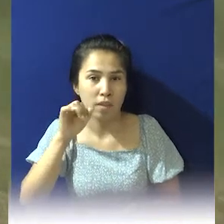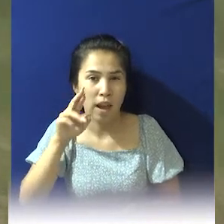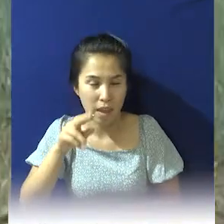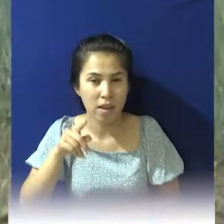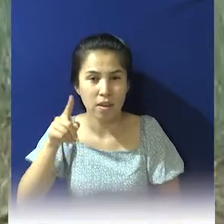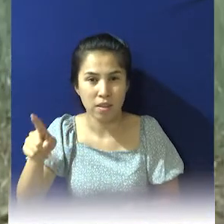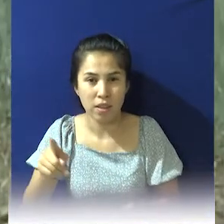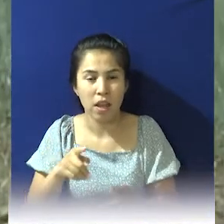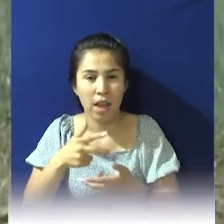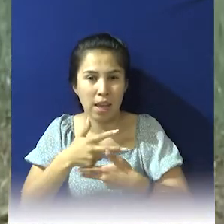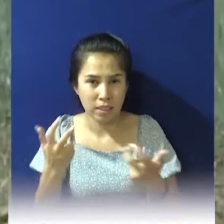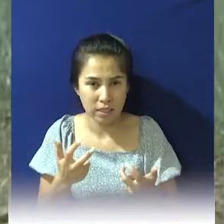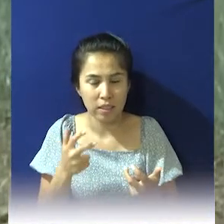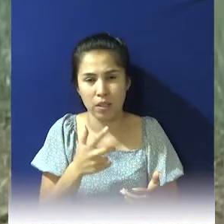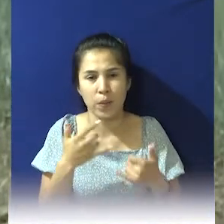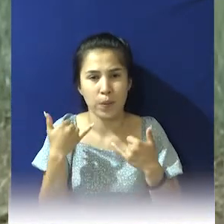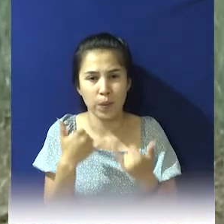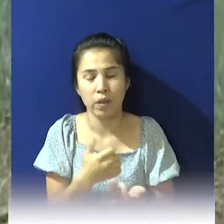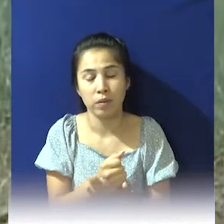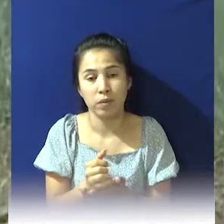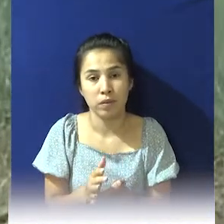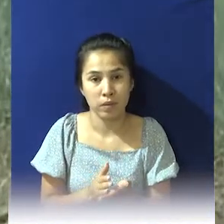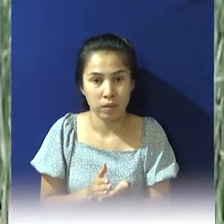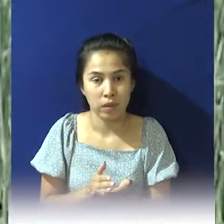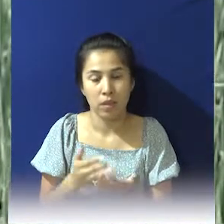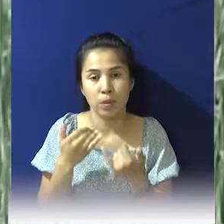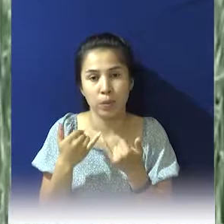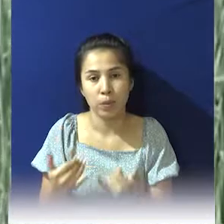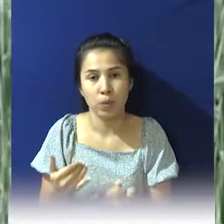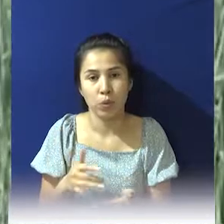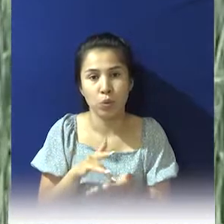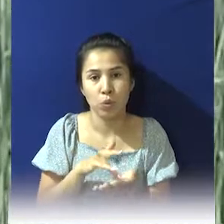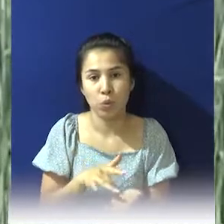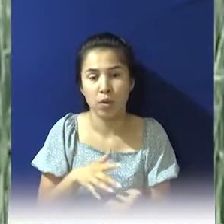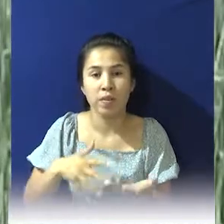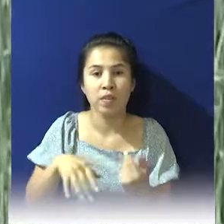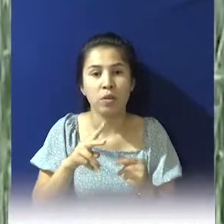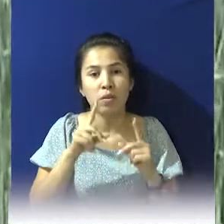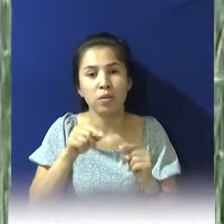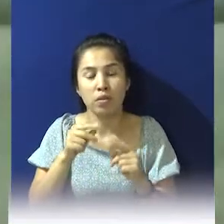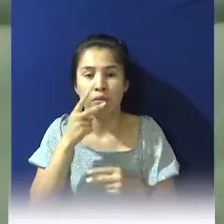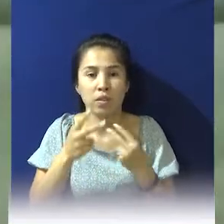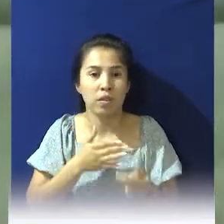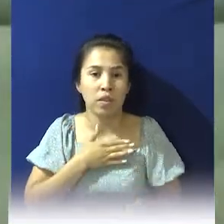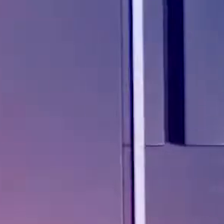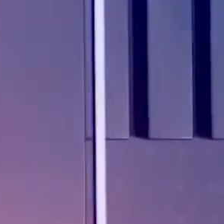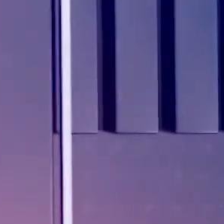Жаркаинском, Атбасарском и Жаксынском районах. Между тем, валовый сбор зерна в области ежегодно превышал 5